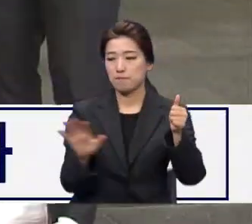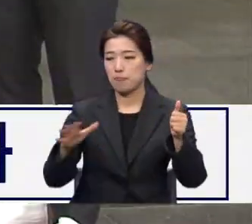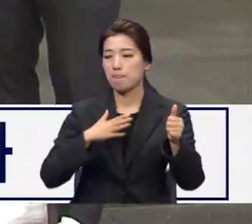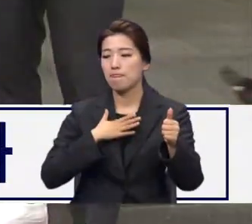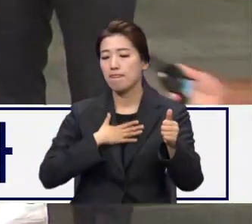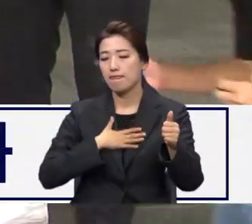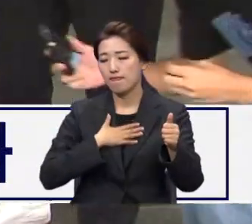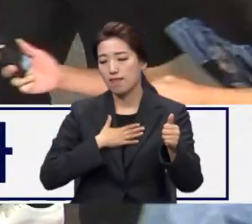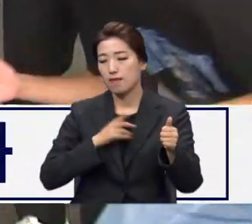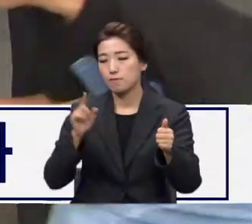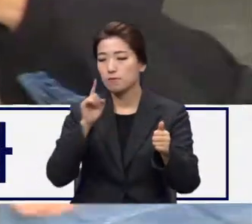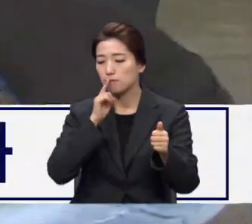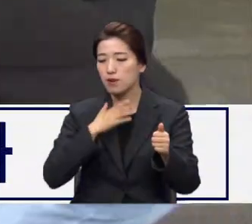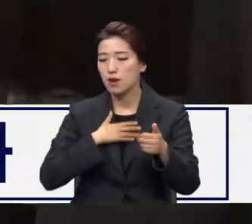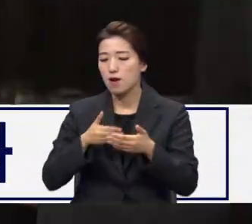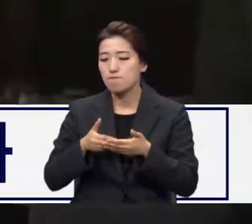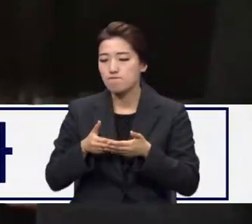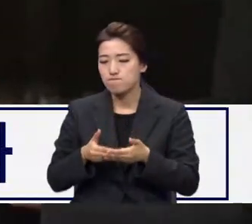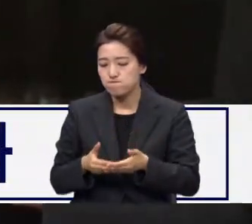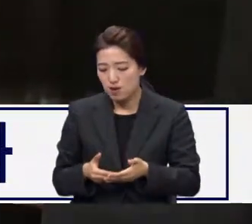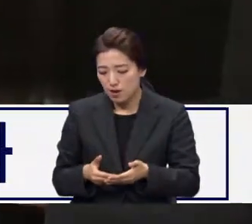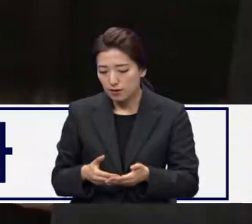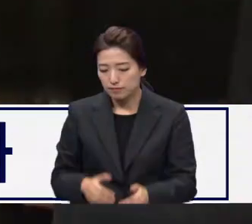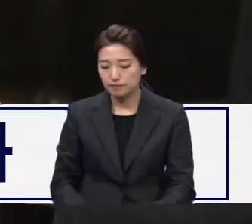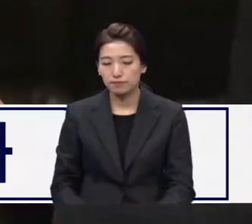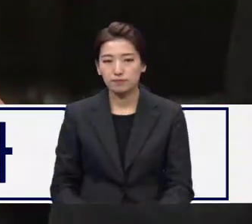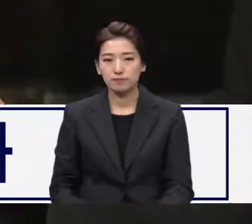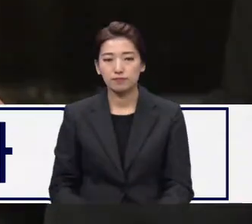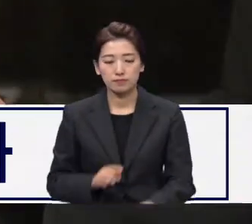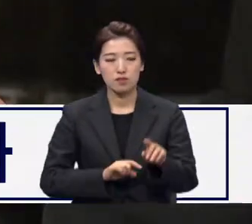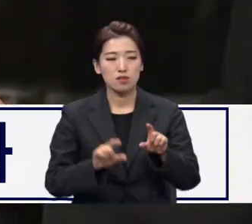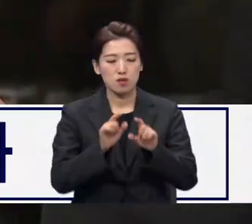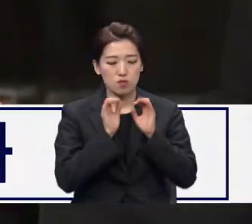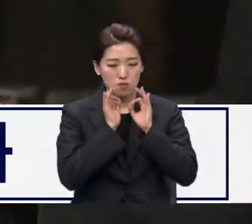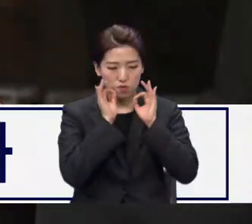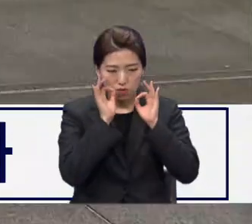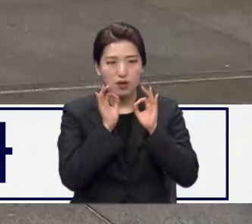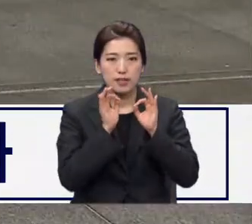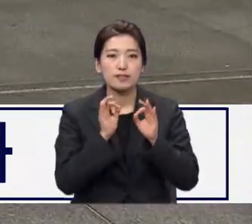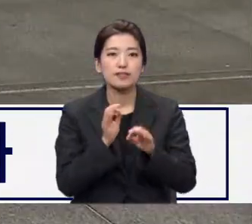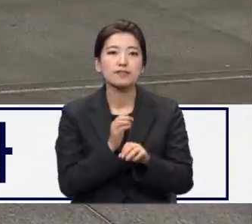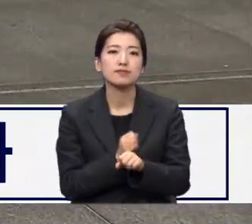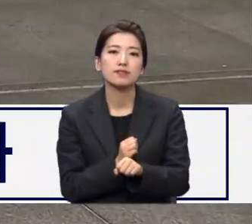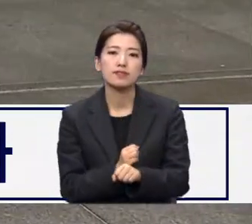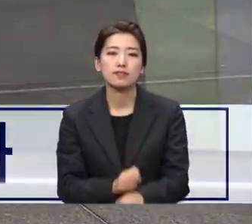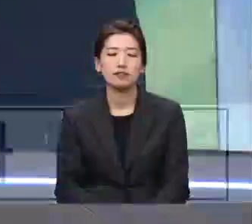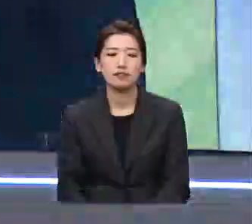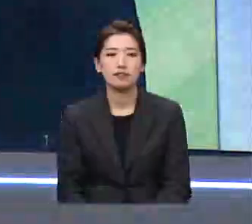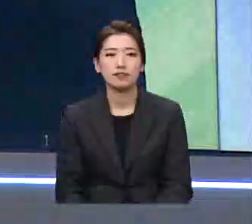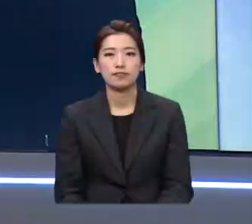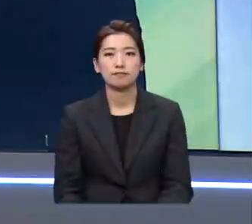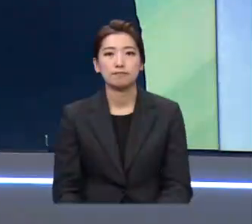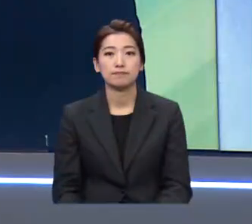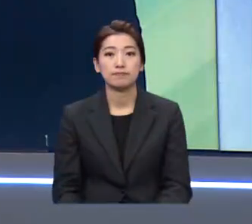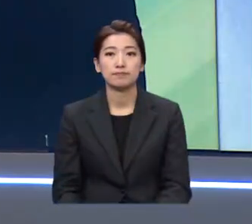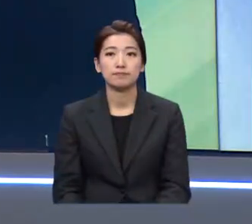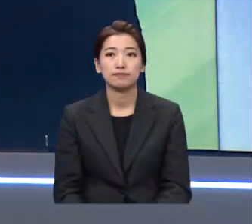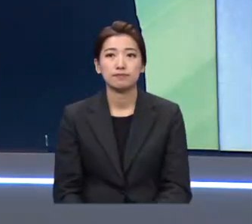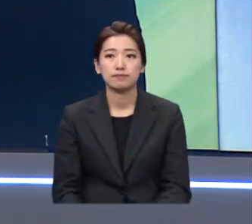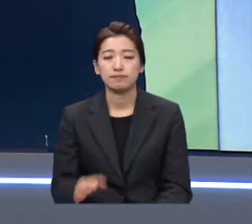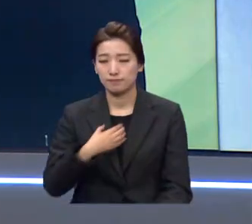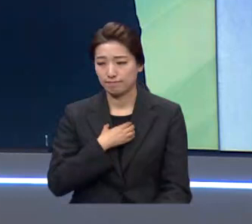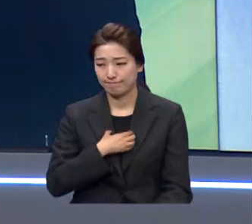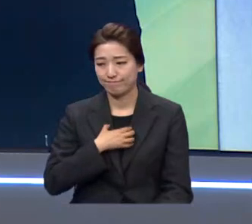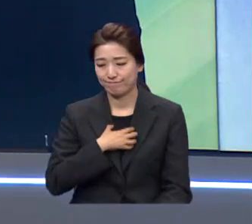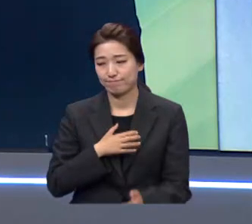무게 있게 받아들여서 최대한 반영을 하겠습니다라고 얘기를 했습니다네 걱정하시지